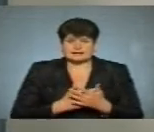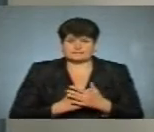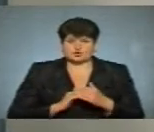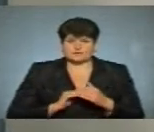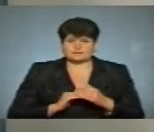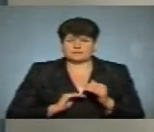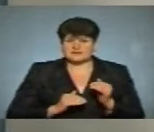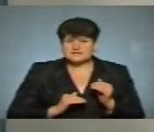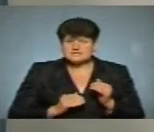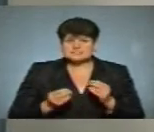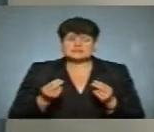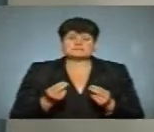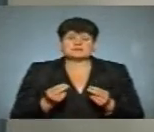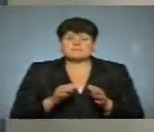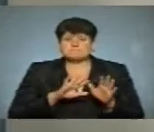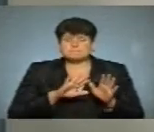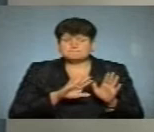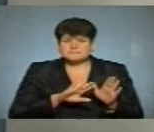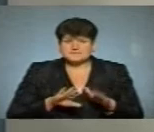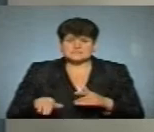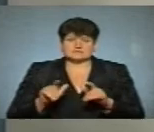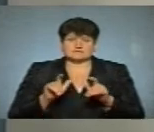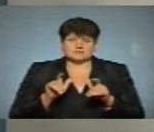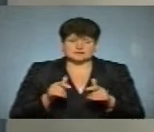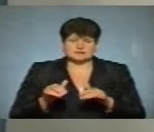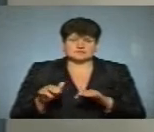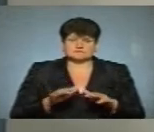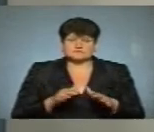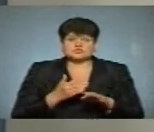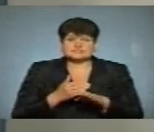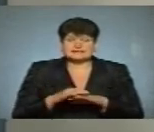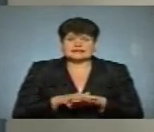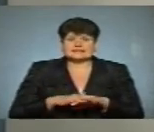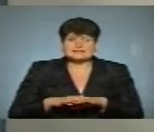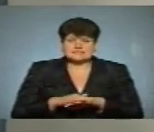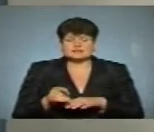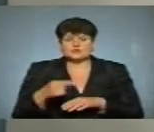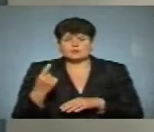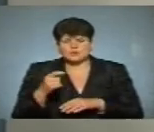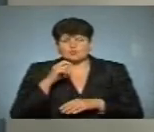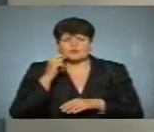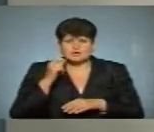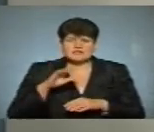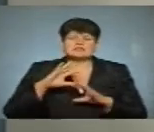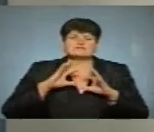Звичайно, після проходження карантинних заходів частина населення як Тернопільської області, так і України, і світу в цілому